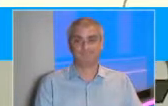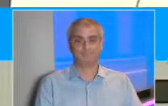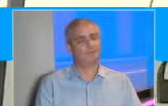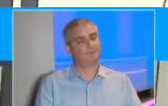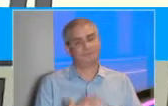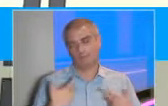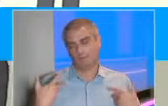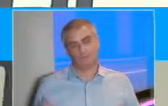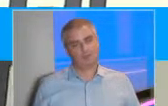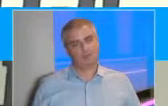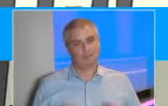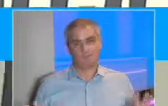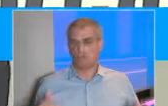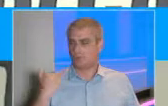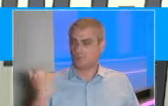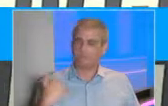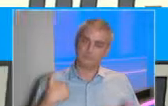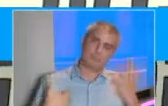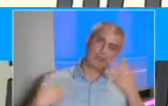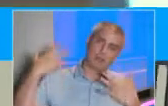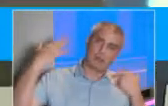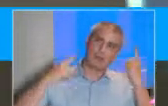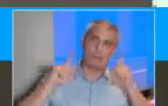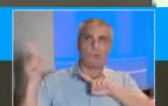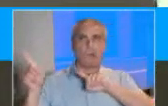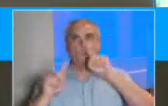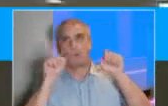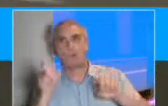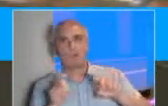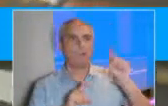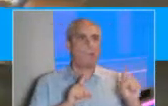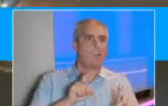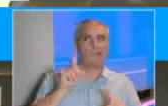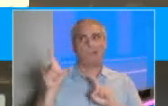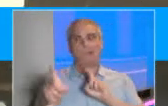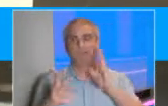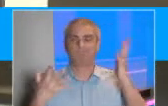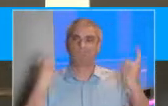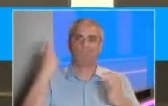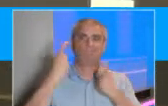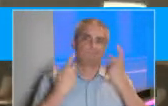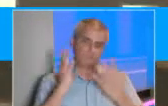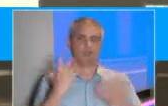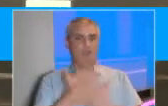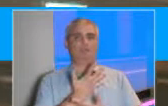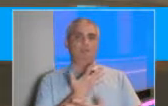עייסנו וטשנו, ואנחנו כל הזמן מלאי ספקולציות והערכות, ואתה יודע, ובסוף תמיד יש איזושהי הפתעה,